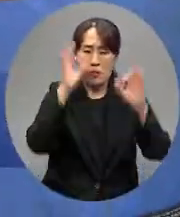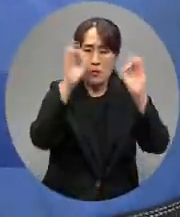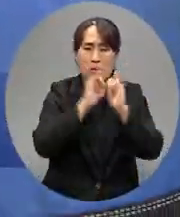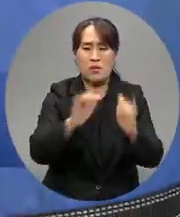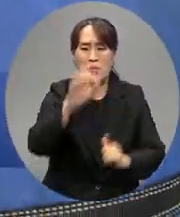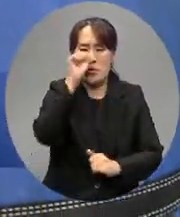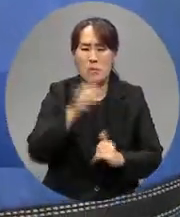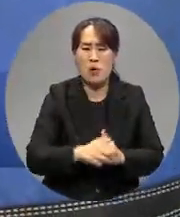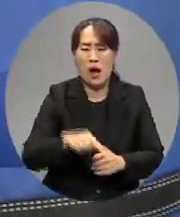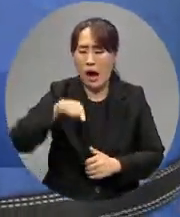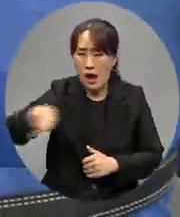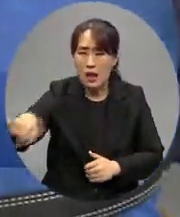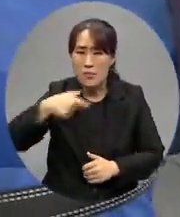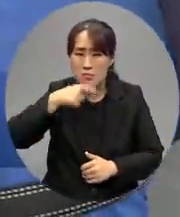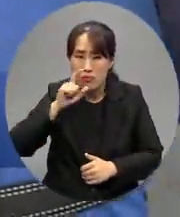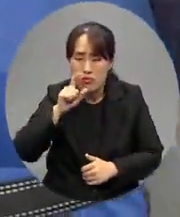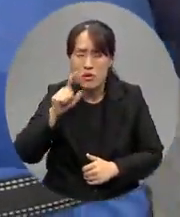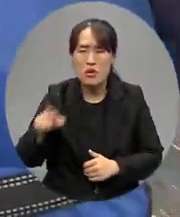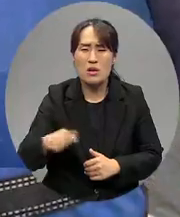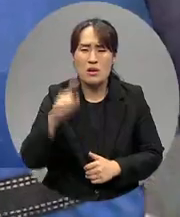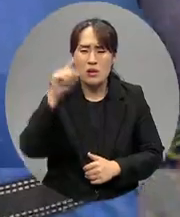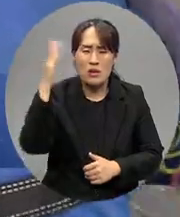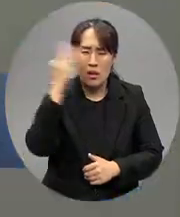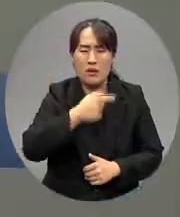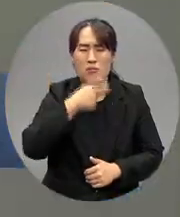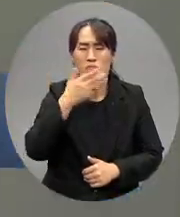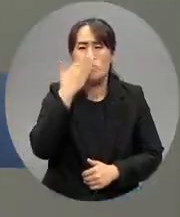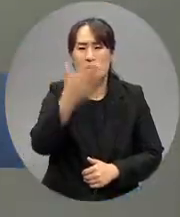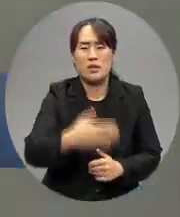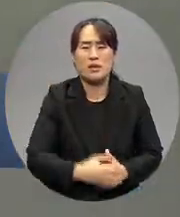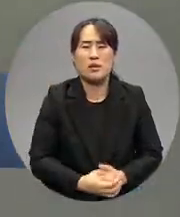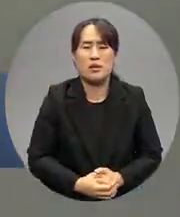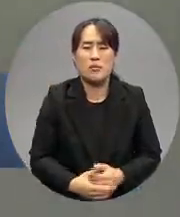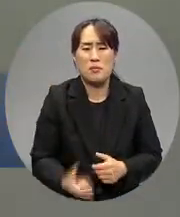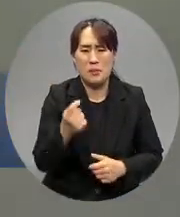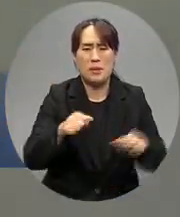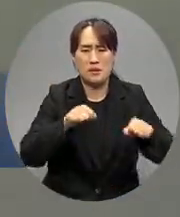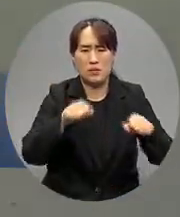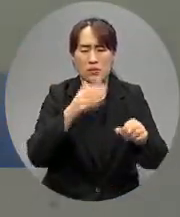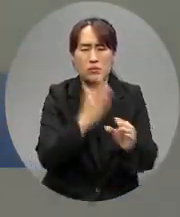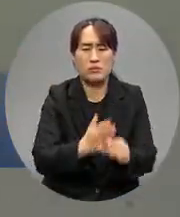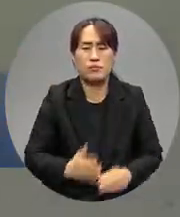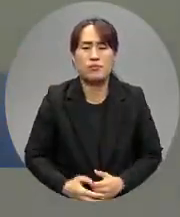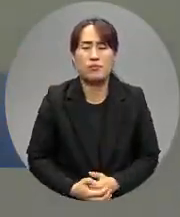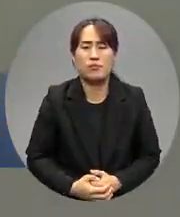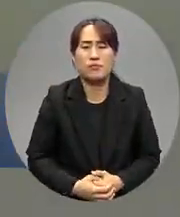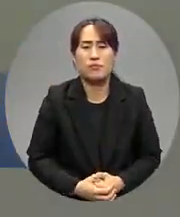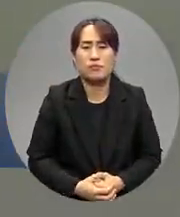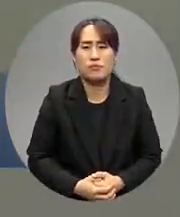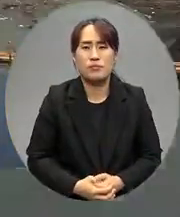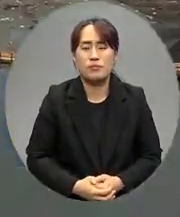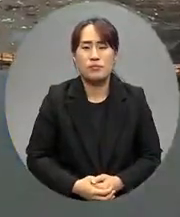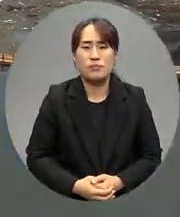좋고 아랫집안 물 먹는 사람도 깨끗한 물 먹고 그러기 위해서 빨리 작업을 완료를 시켜야 돼요.